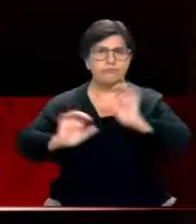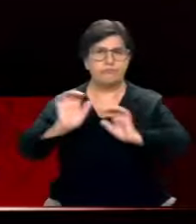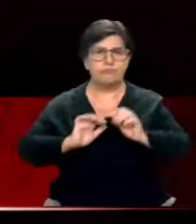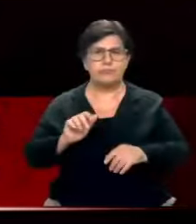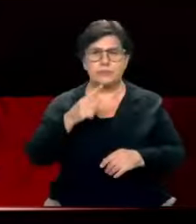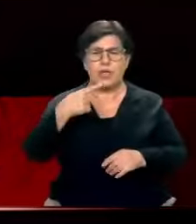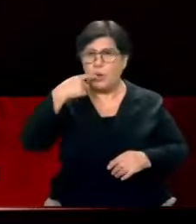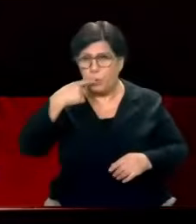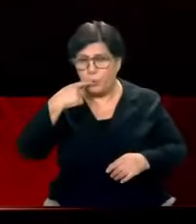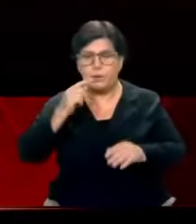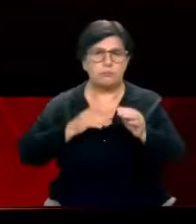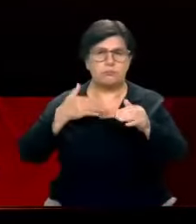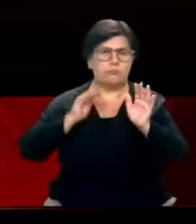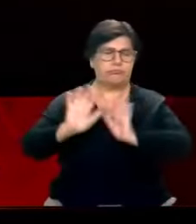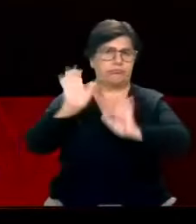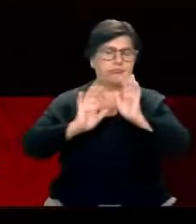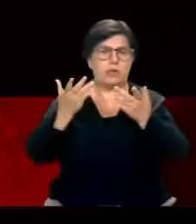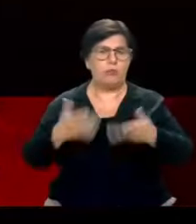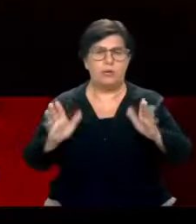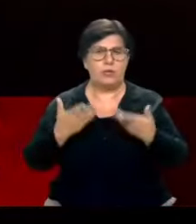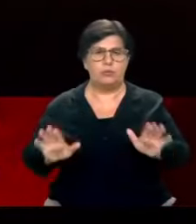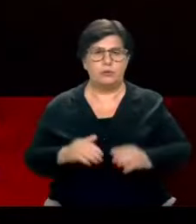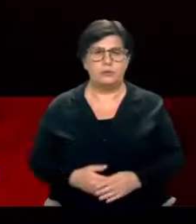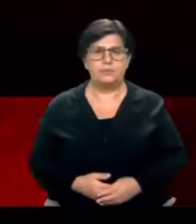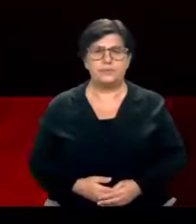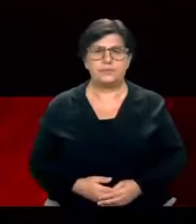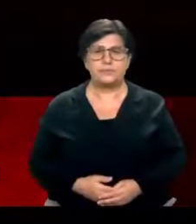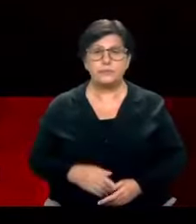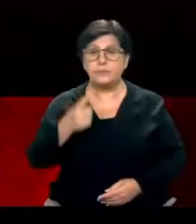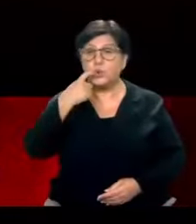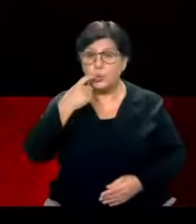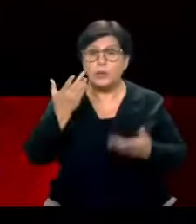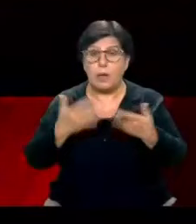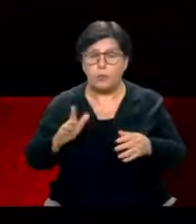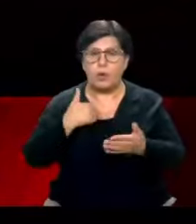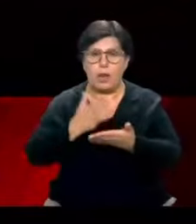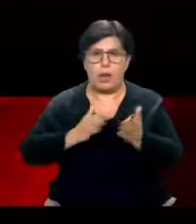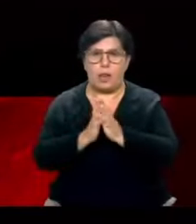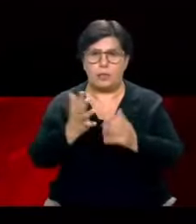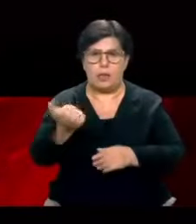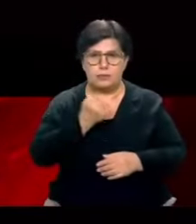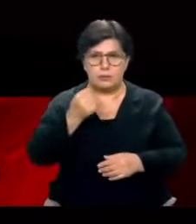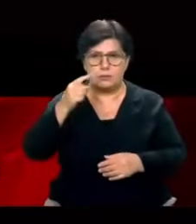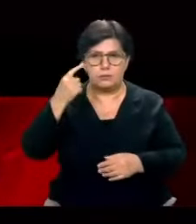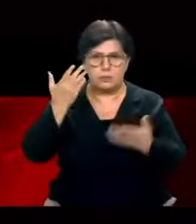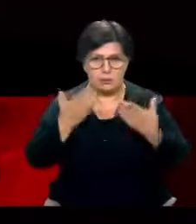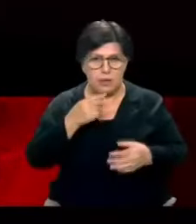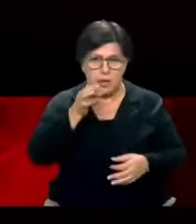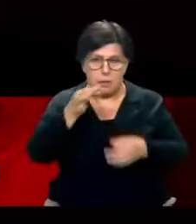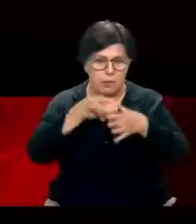Alkol metreyi üflemeyi reddetti. Abi üflemek istemiyorum. Üflemiyorsan ehliyetine iki el koyacağım, bilgin olsun. Kabul ediyor musun?